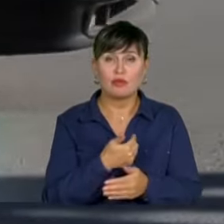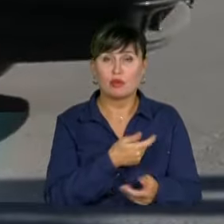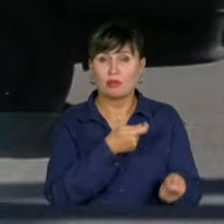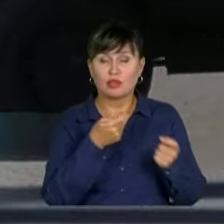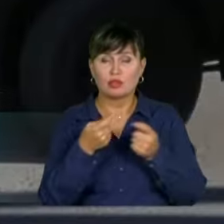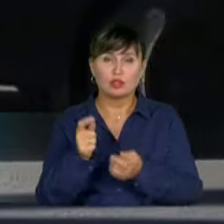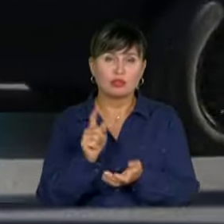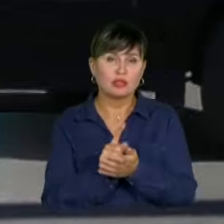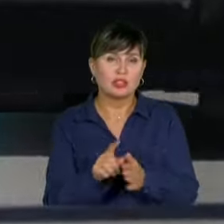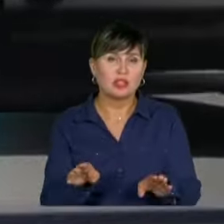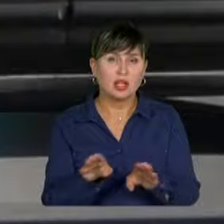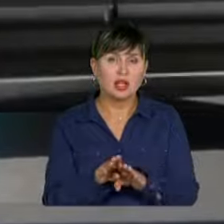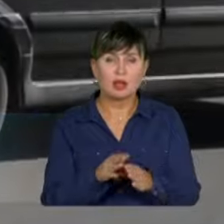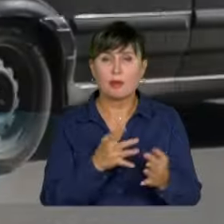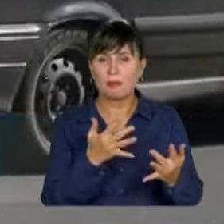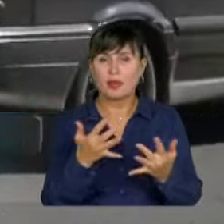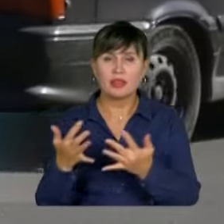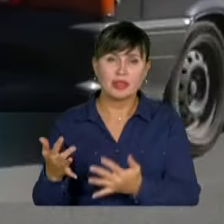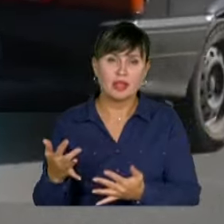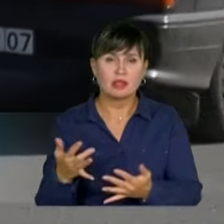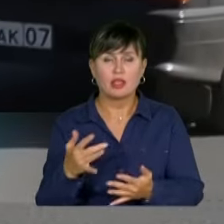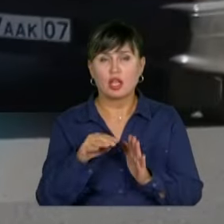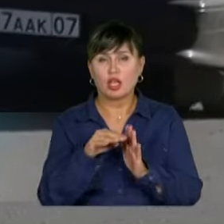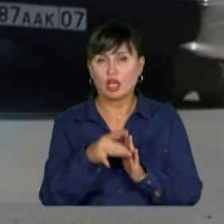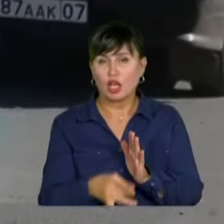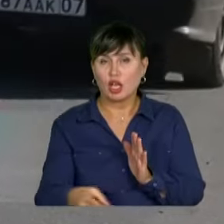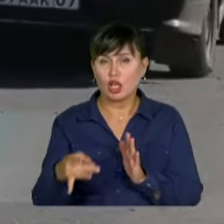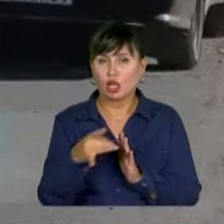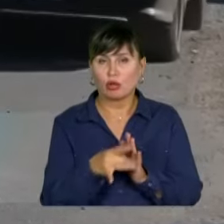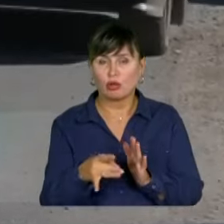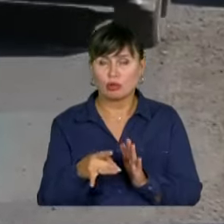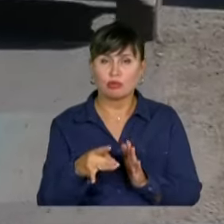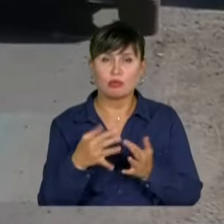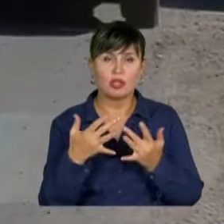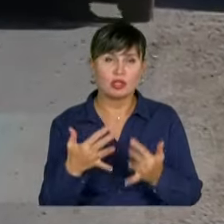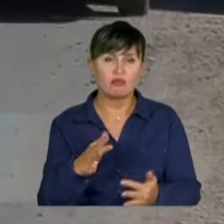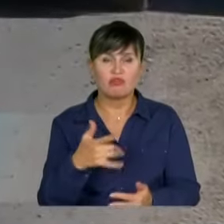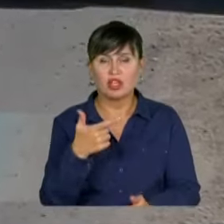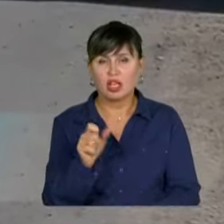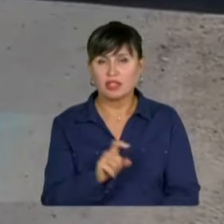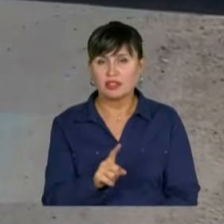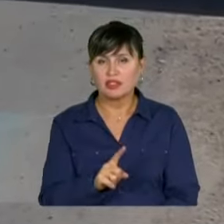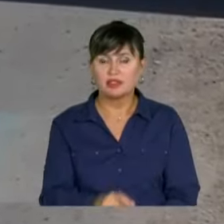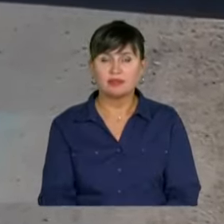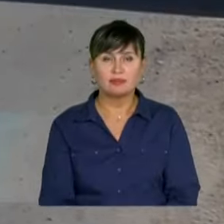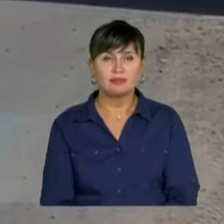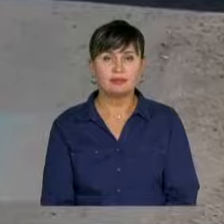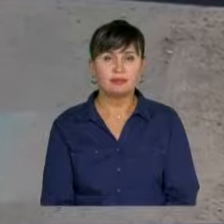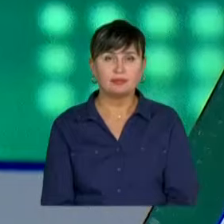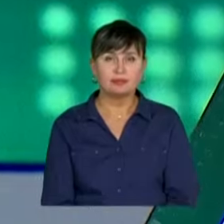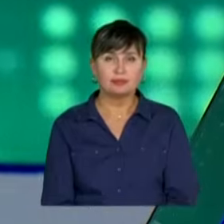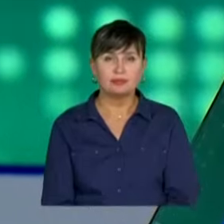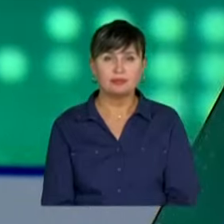покрыть потребность региона в сжиженном автогазе. Ренат Шарипов, телеканал «Алматы», Западно-Казахстанская область.